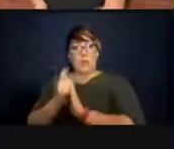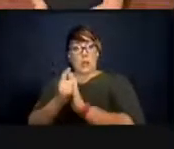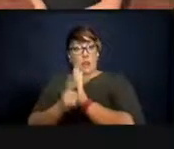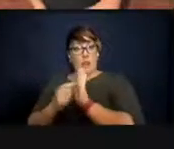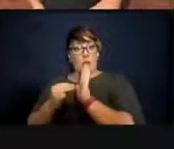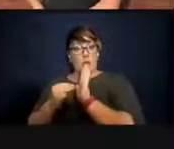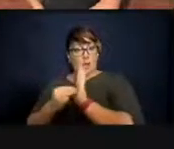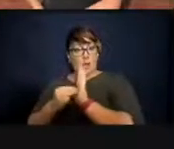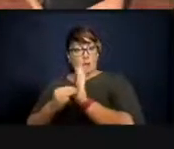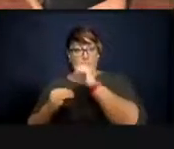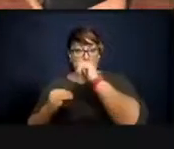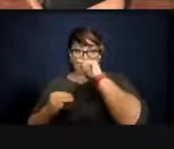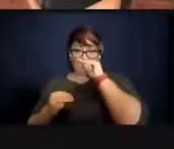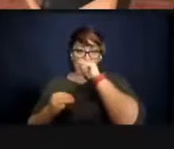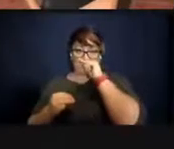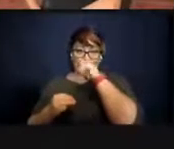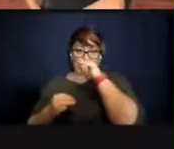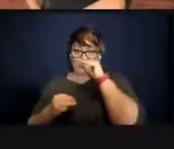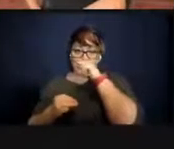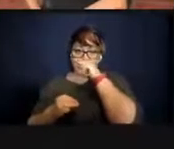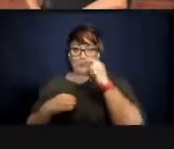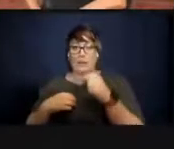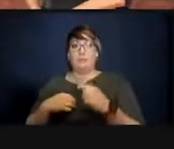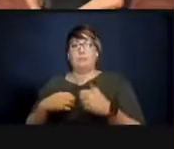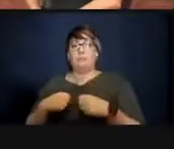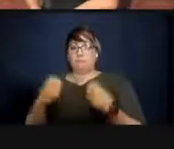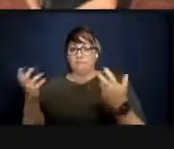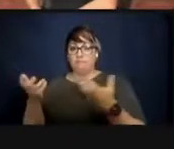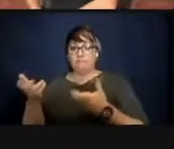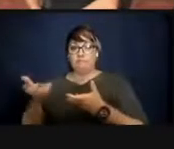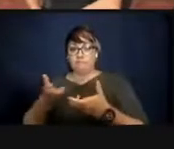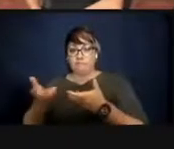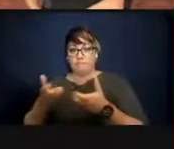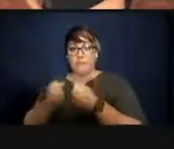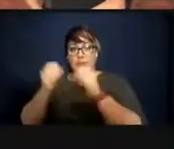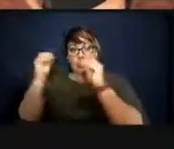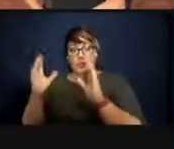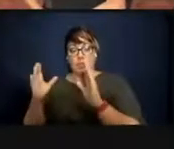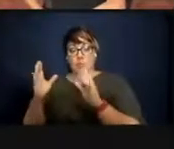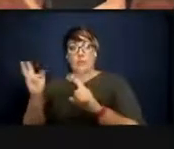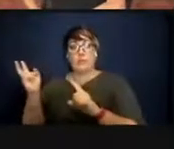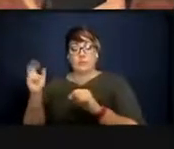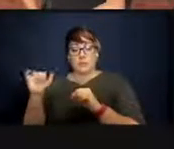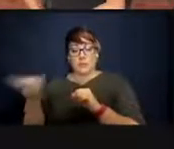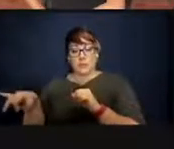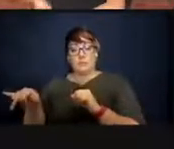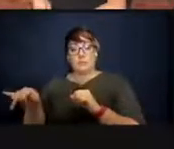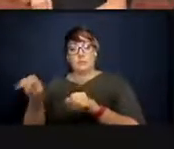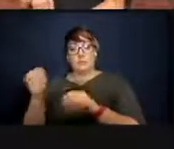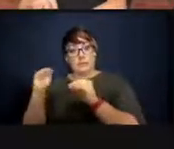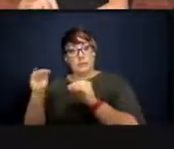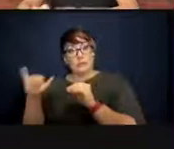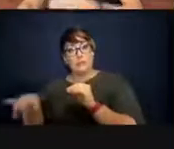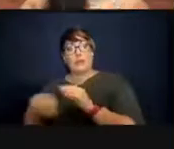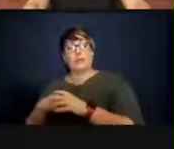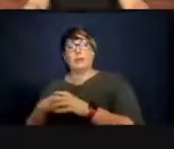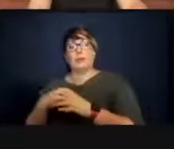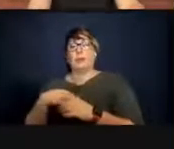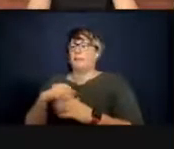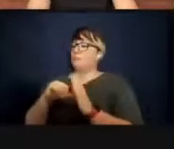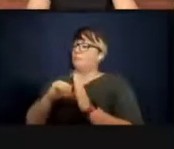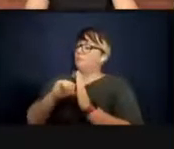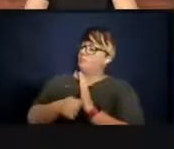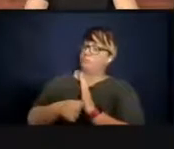the classroom together, had a long discussion about it with the teacher who's implementing that, and I was impressed and appreciate that very much. You're